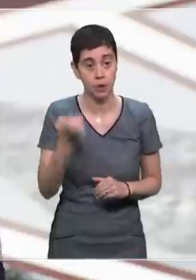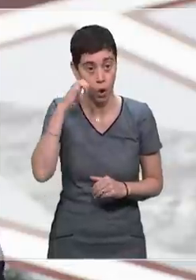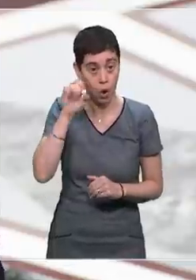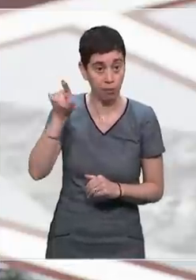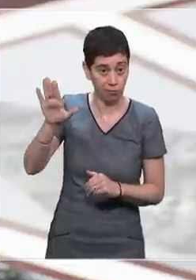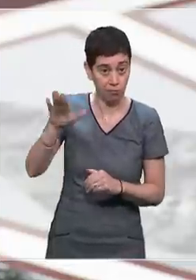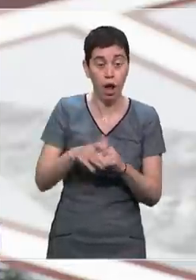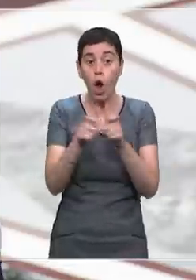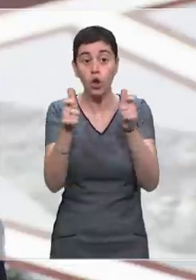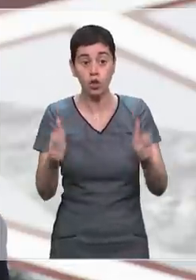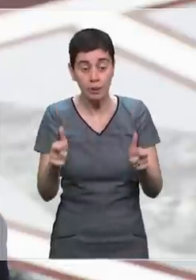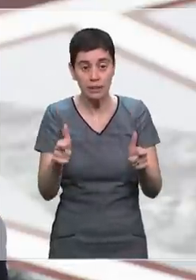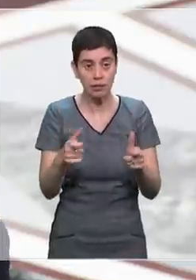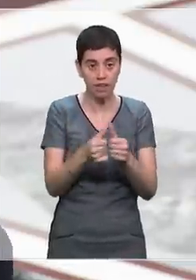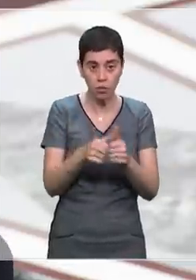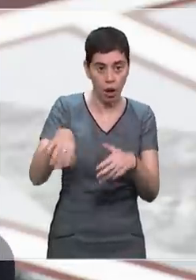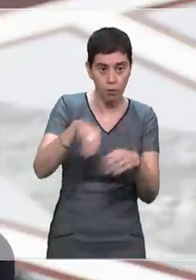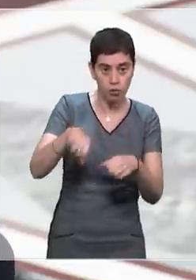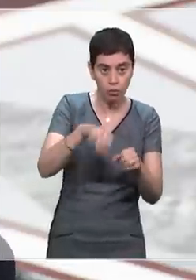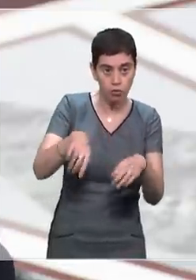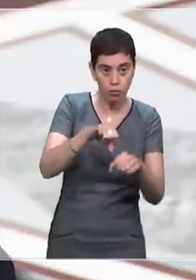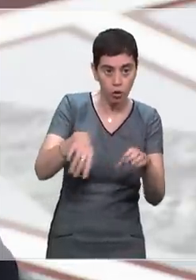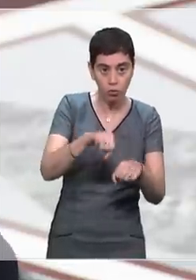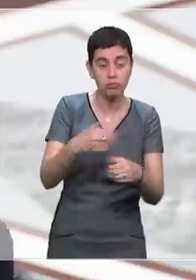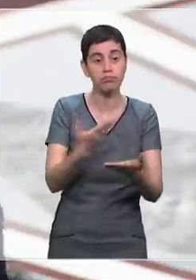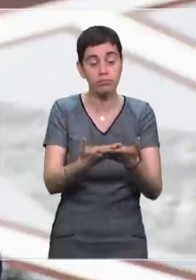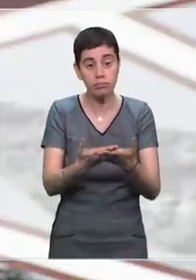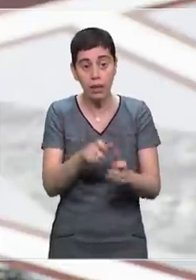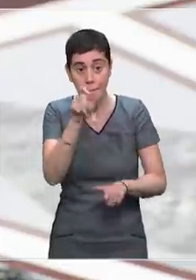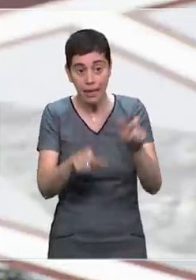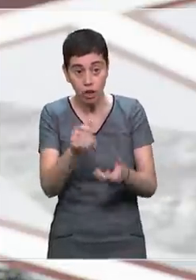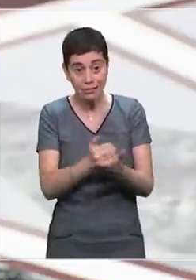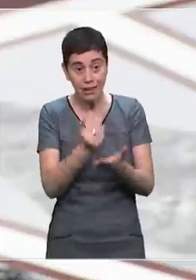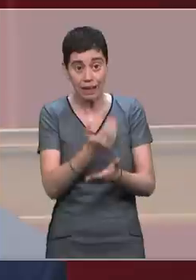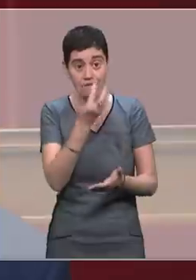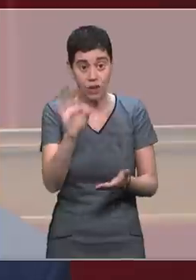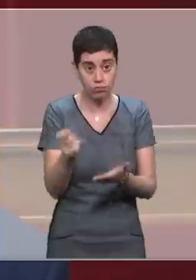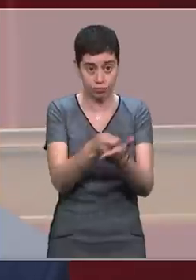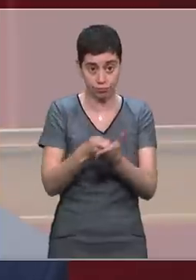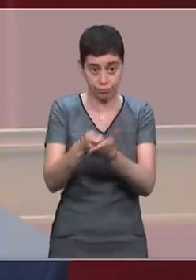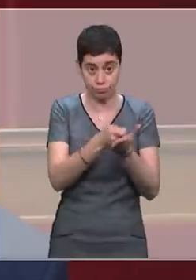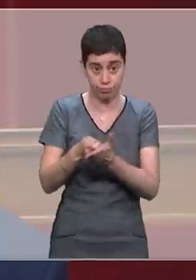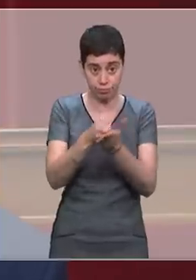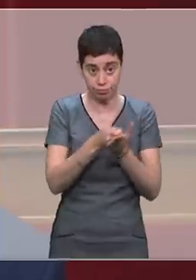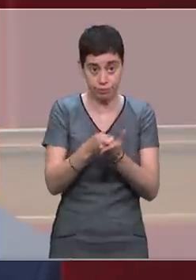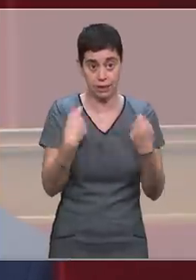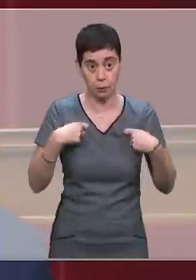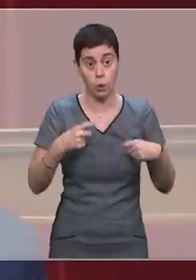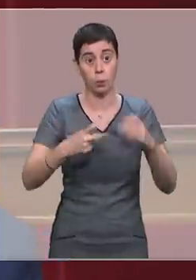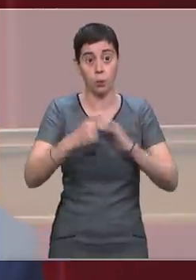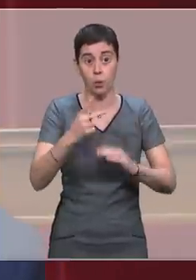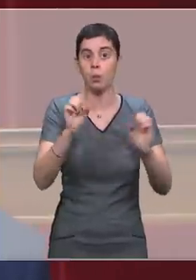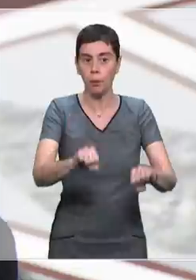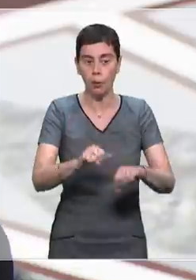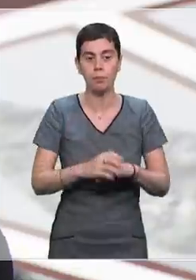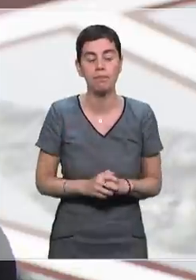ont continué à créer de l'emploi, le pouvoir d'achat des salariés français a progressé. Est-ce que ça veut dire